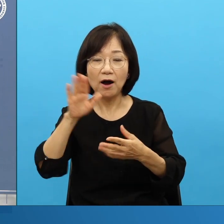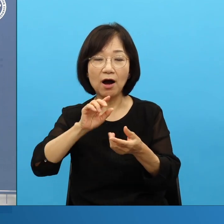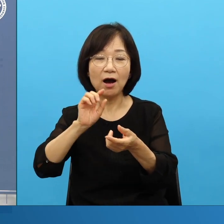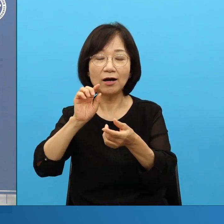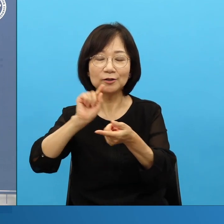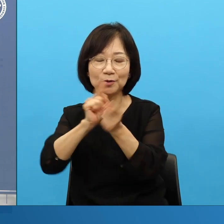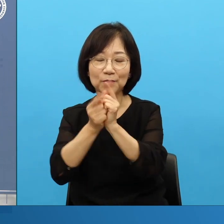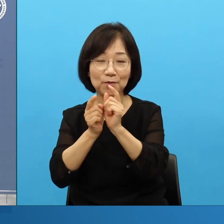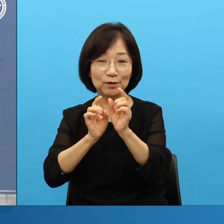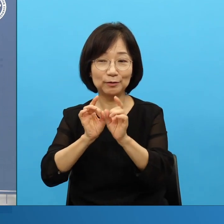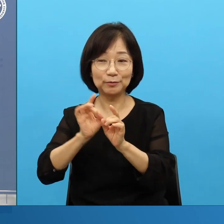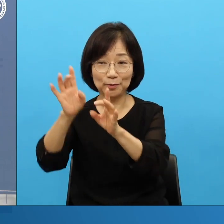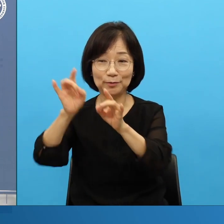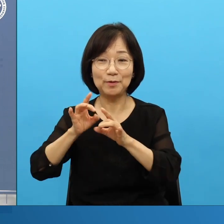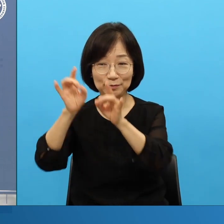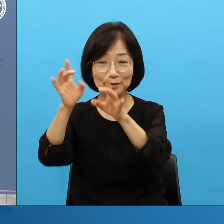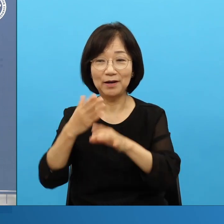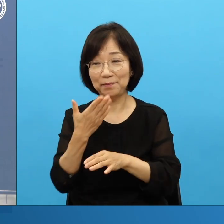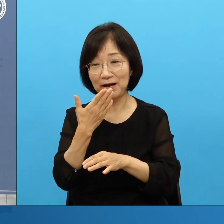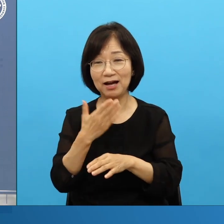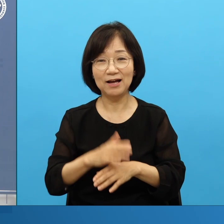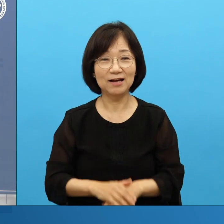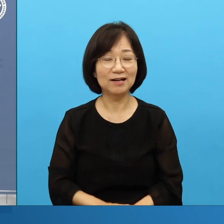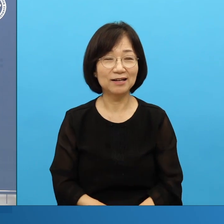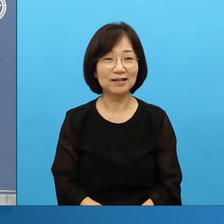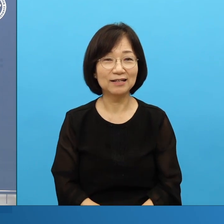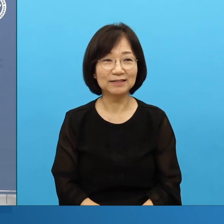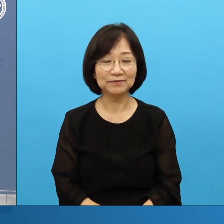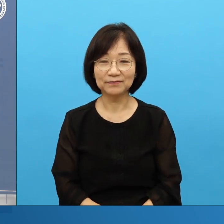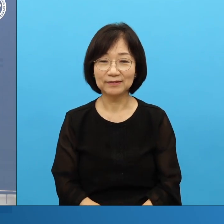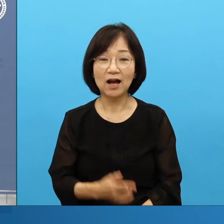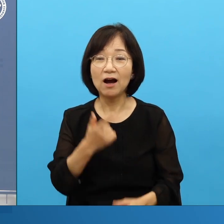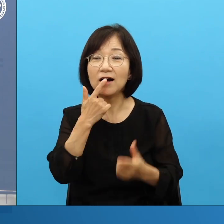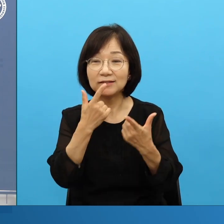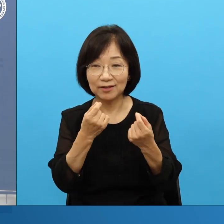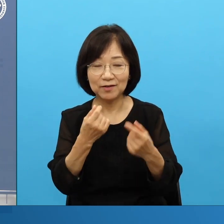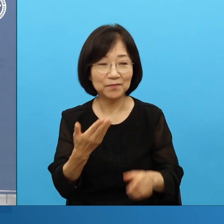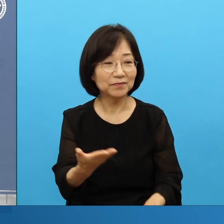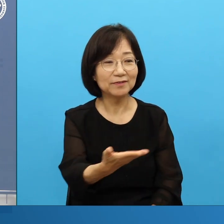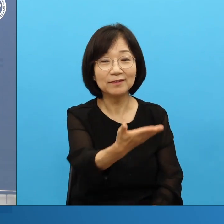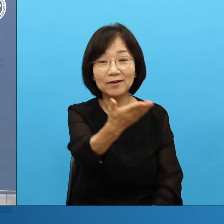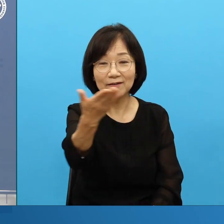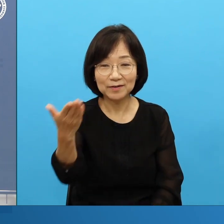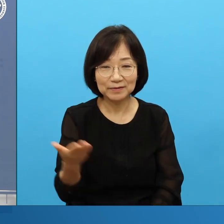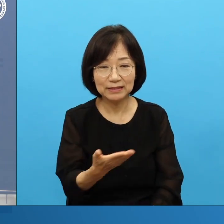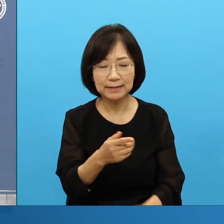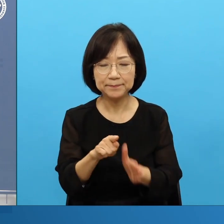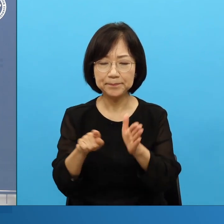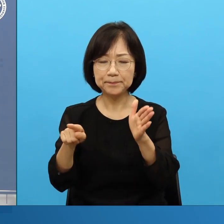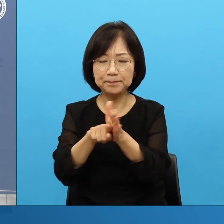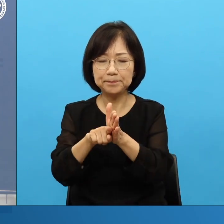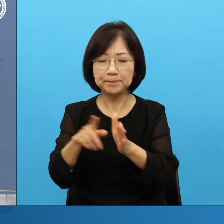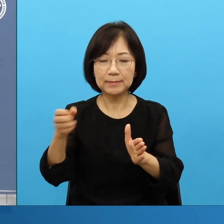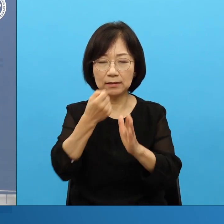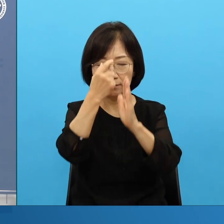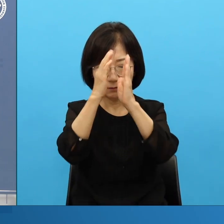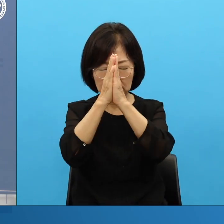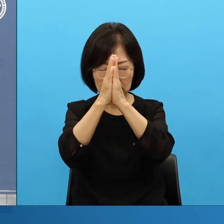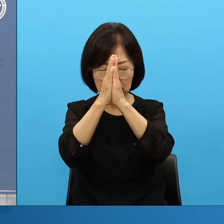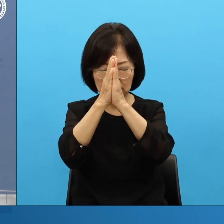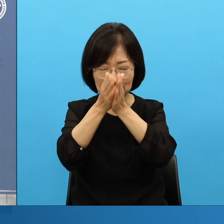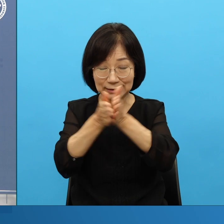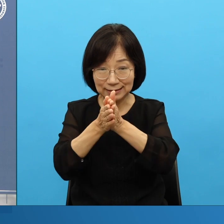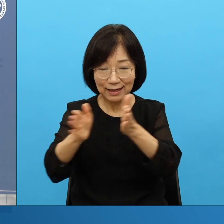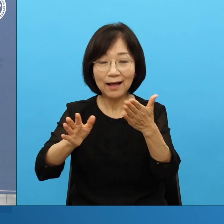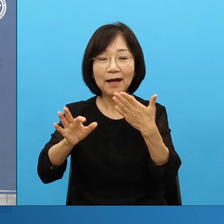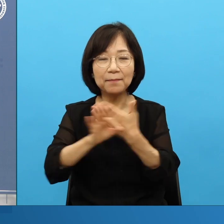it's even more important in a spiritual standard. 여러분이 오늘 믿음의 기도를 시작할 때요, 이 영적 파장은 어마어마해지는 겁니다. When you really give that